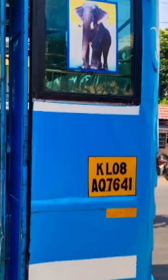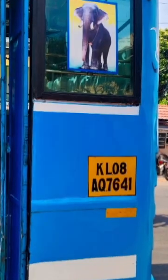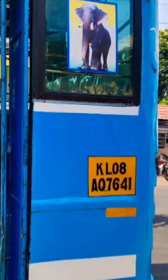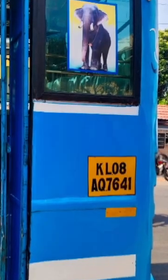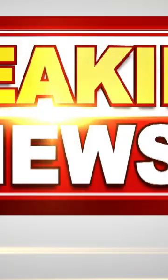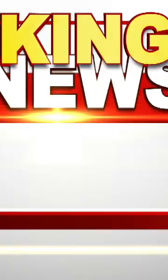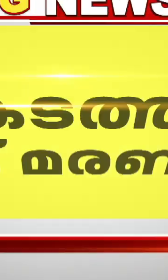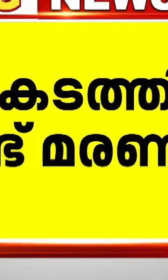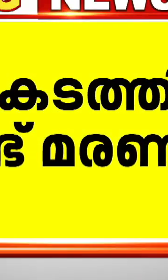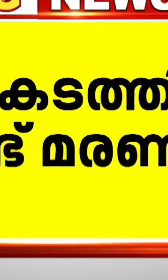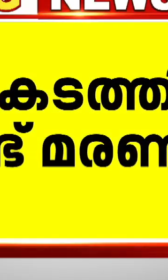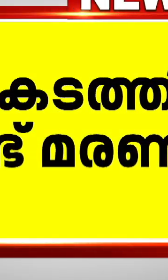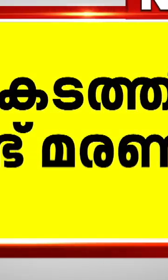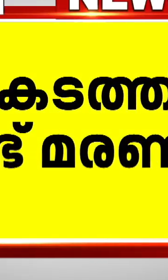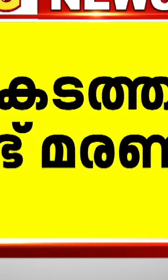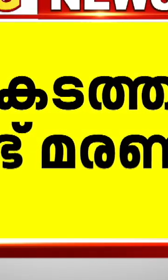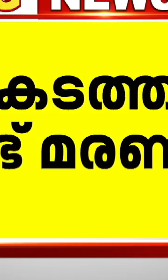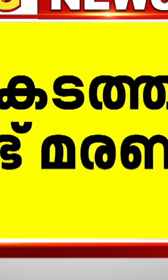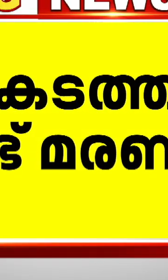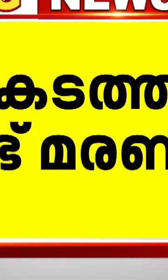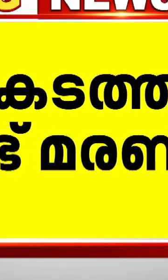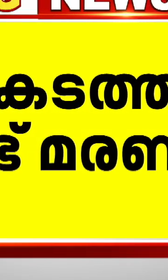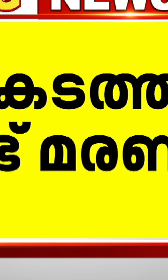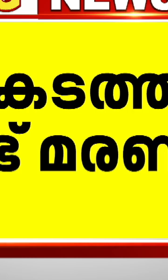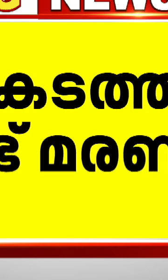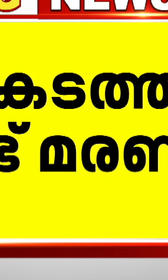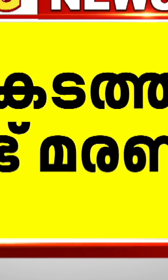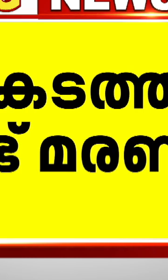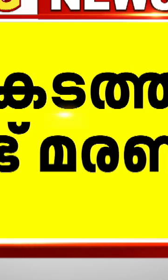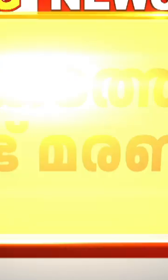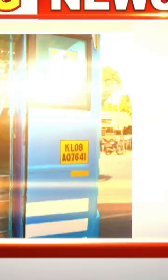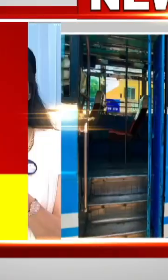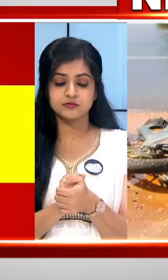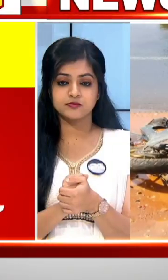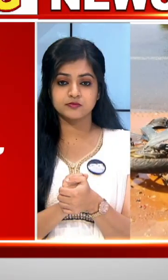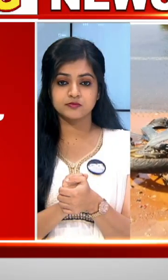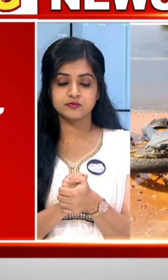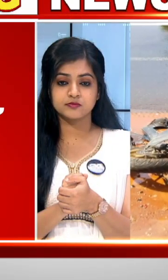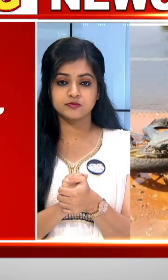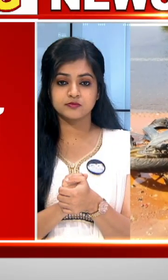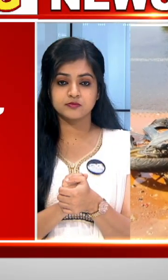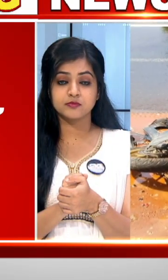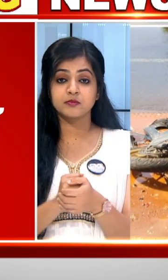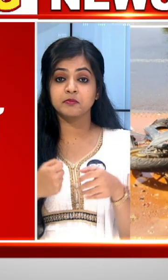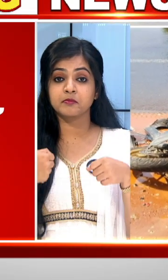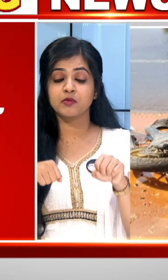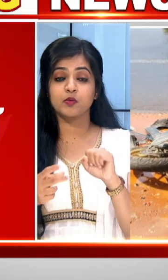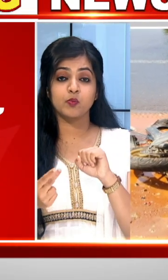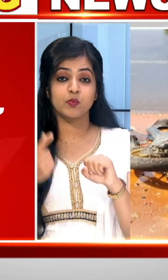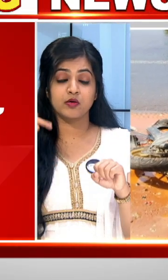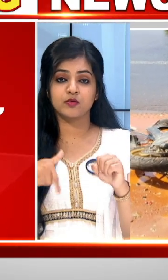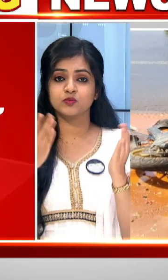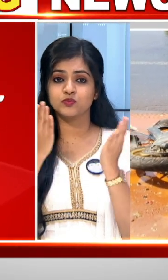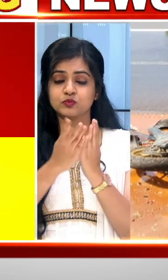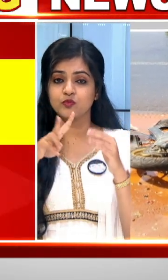സ്കൂൾ വാൻ, അതൊരു ചെറിയ സ്കൂൾ വാനാണ്, അത് പെട്ടെന്ന് വലത്തുവശത്തേക്ക് തിരിയുകയും ഈ ബൈക്ക് അമിത വേഗത്തിലെത്തി ഈ സ്കൂൾ